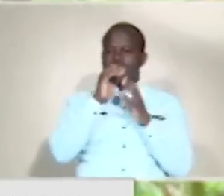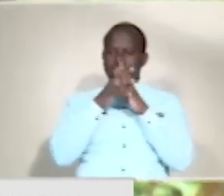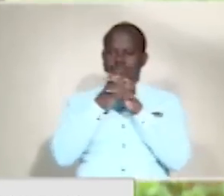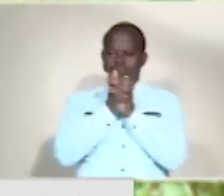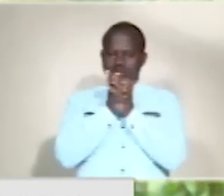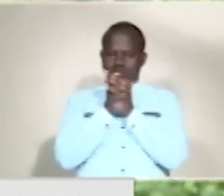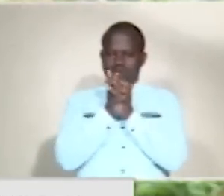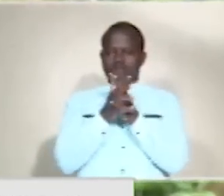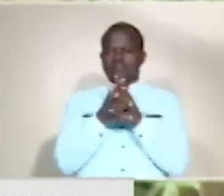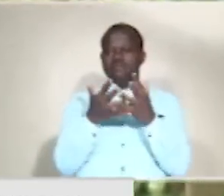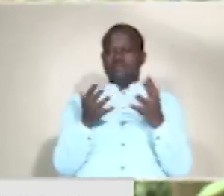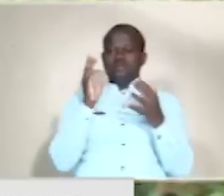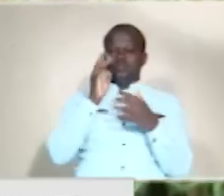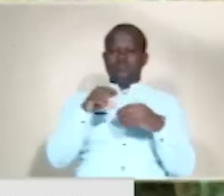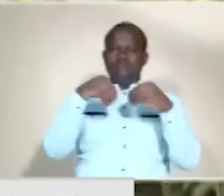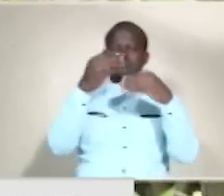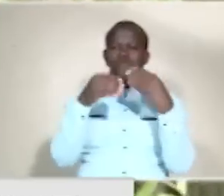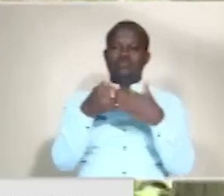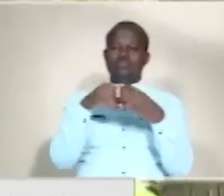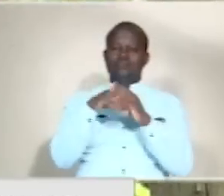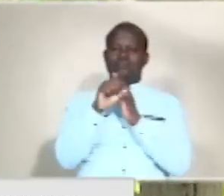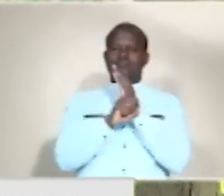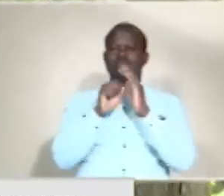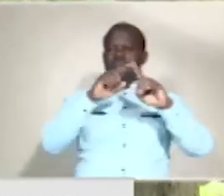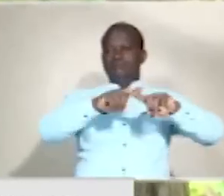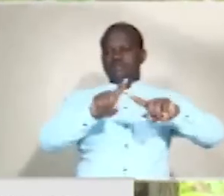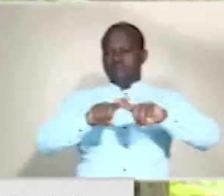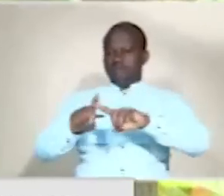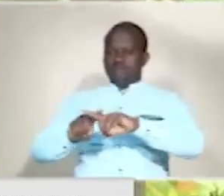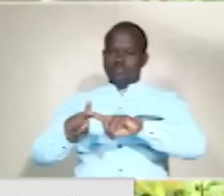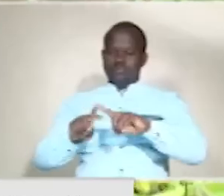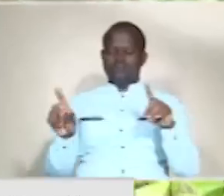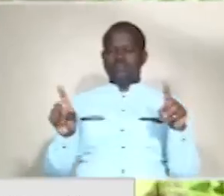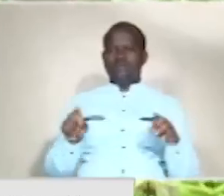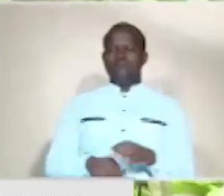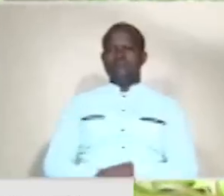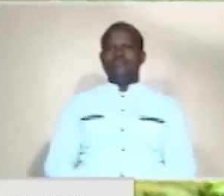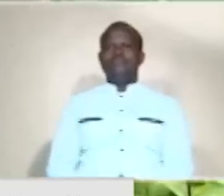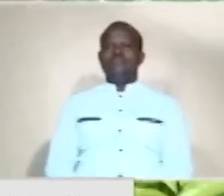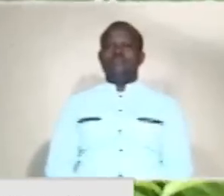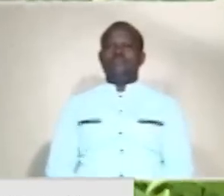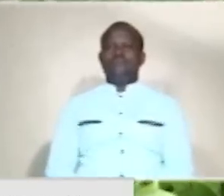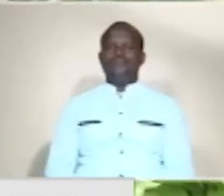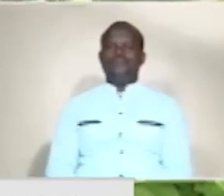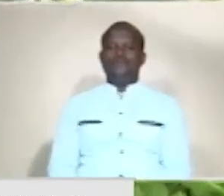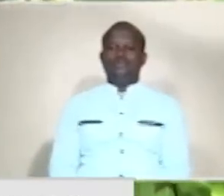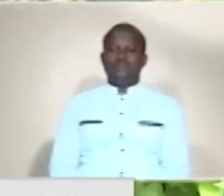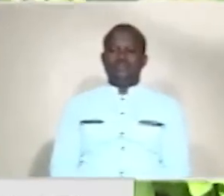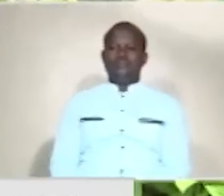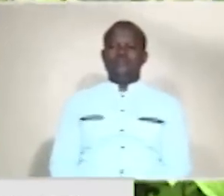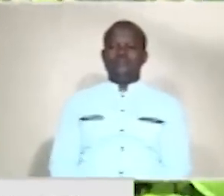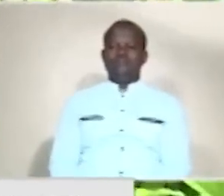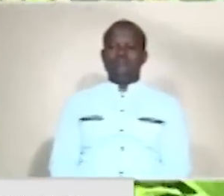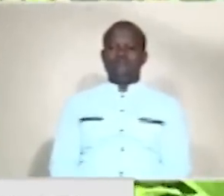iyi site, zikazatangwa mu mirenge itandukanye. Uwitonze Providence Shadia mu karere